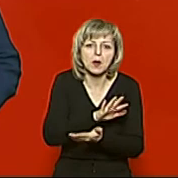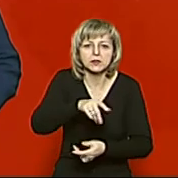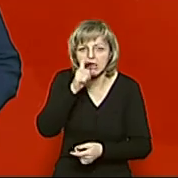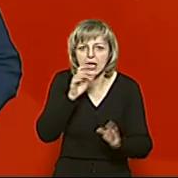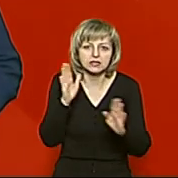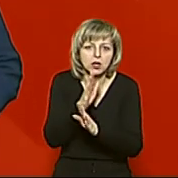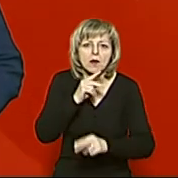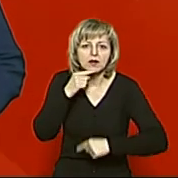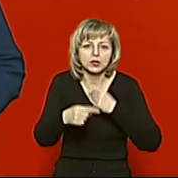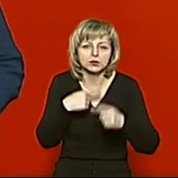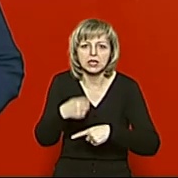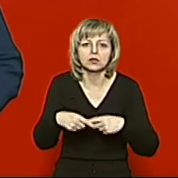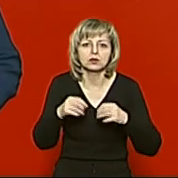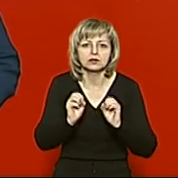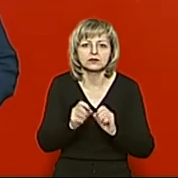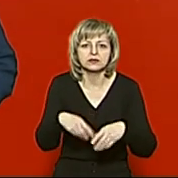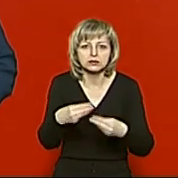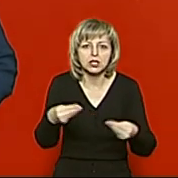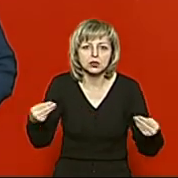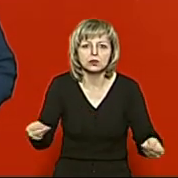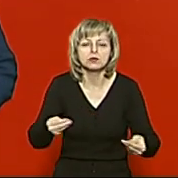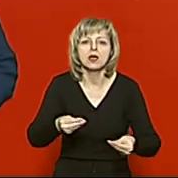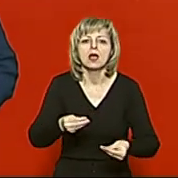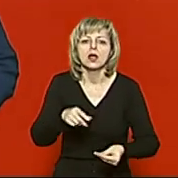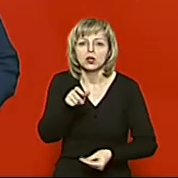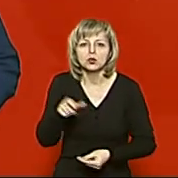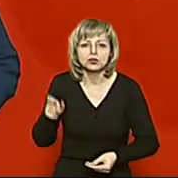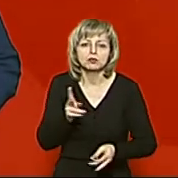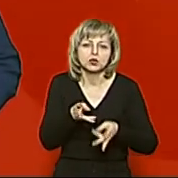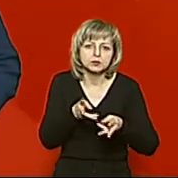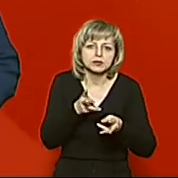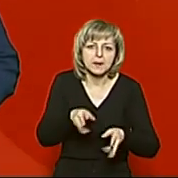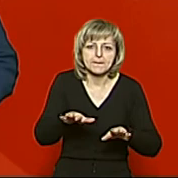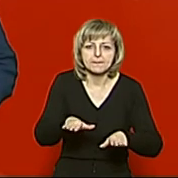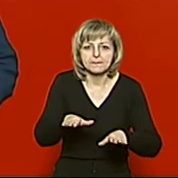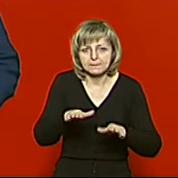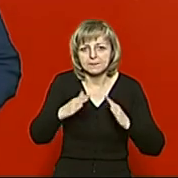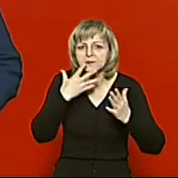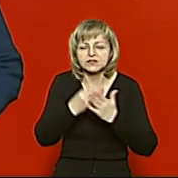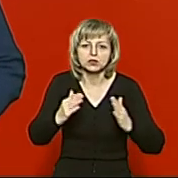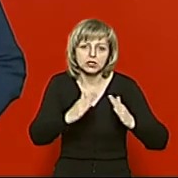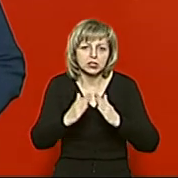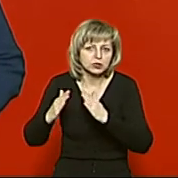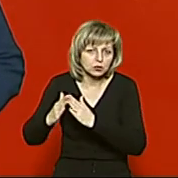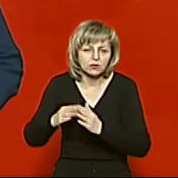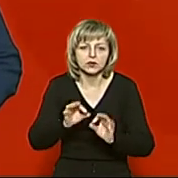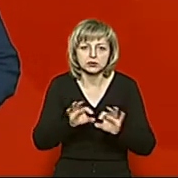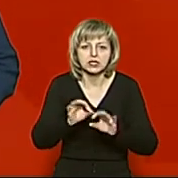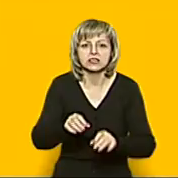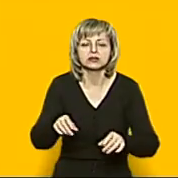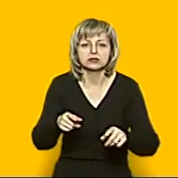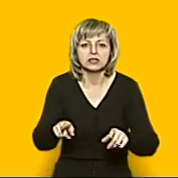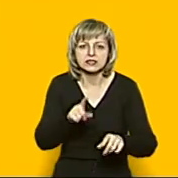негоди, регулярно передають соціально незахищеним мешканцям міста, які опалюють оселі дровами. Про це є відповідне розпорядження міського голови.